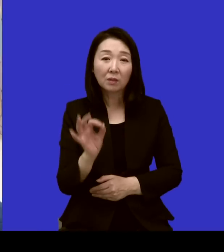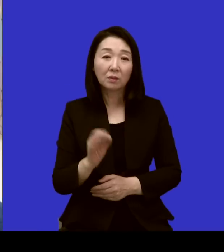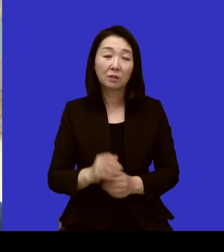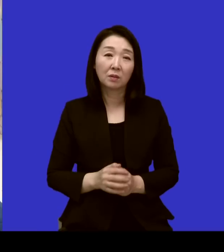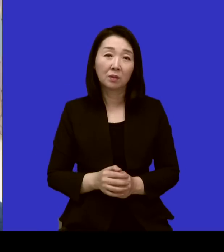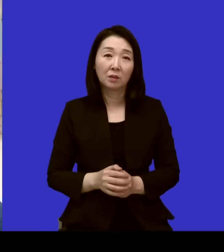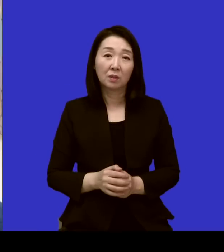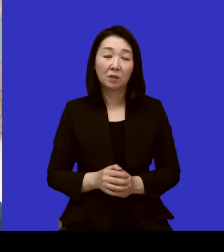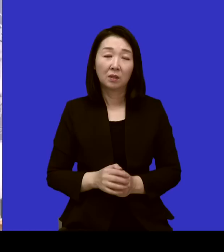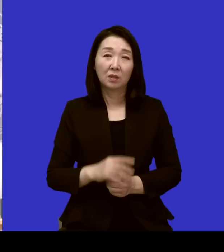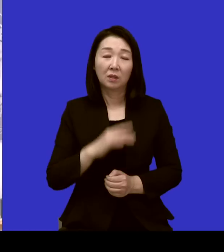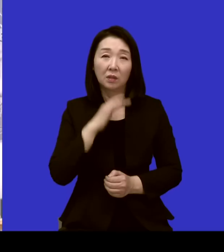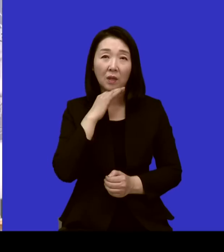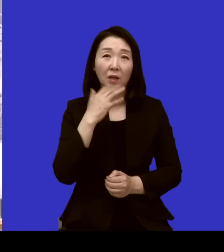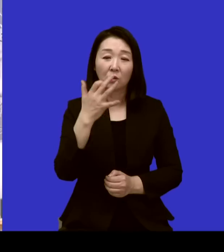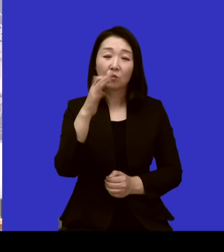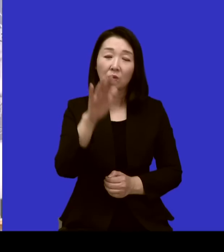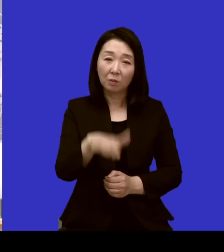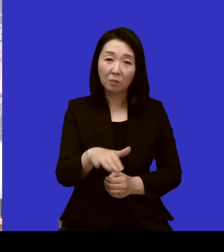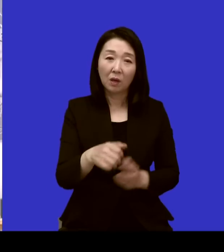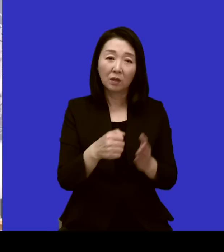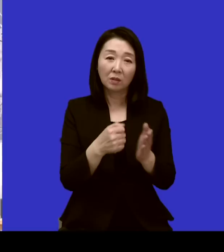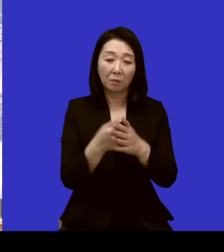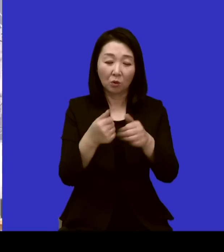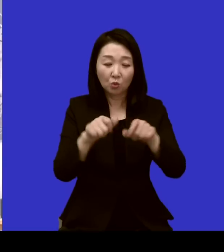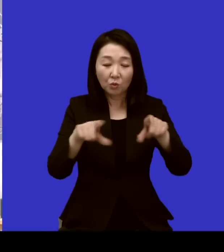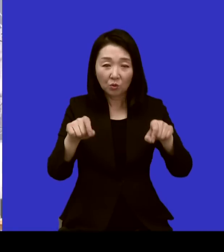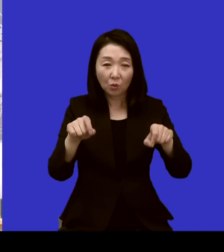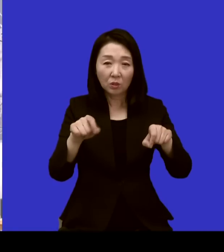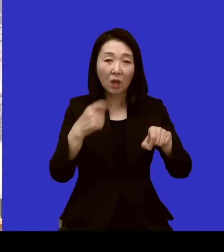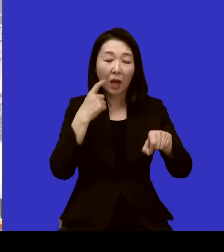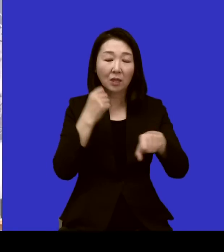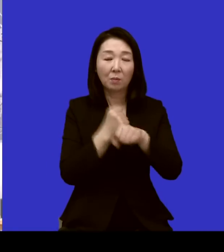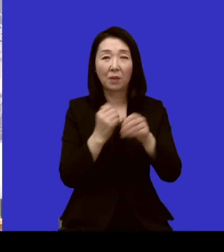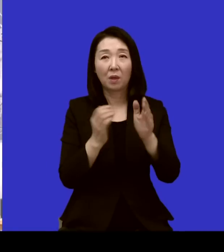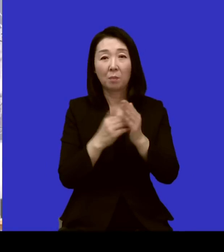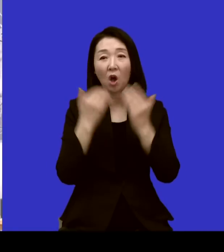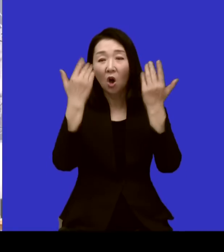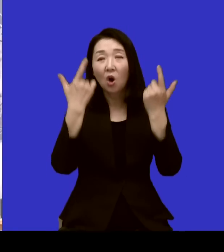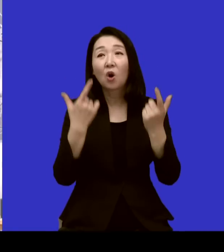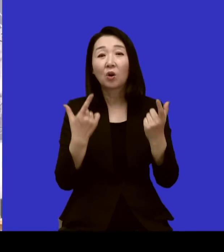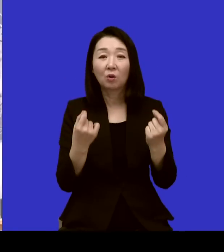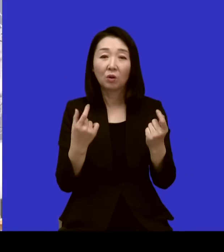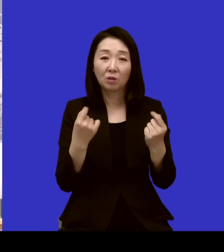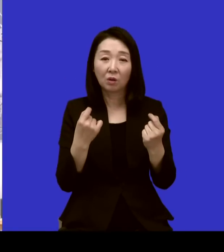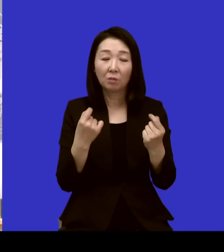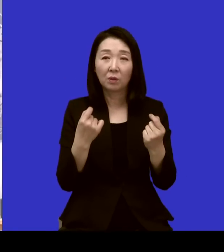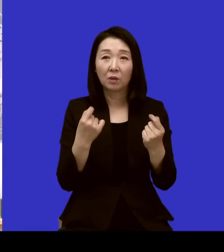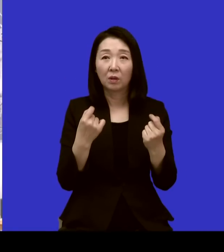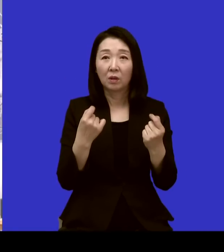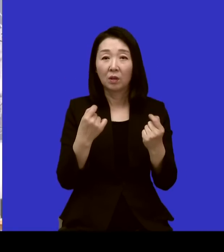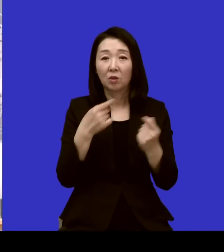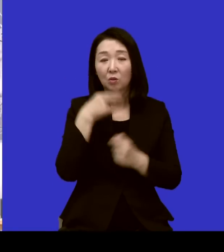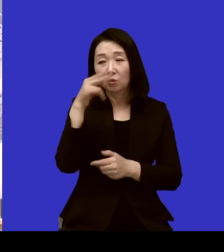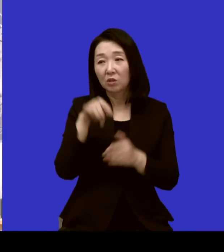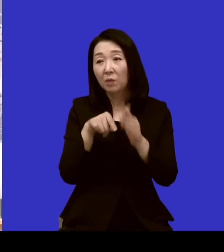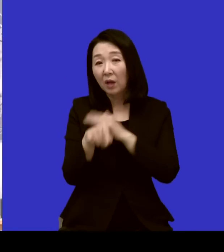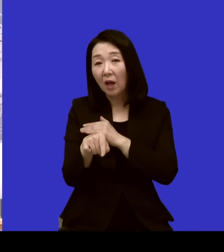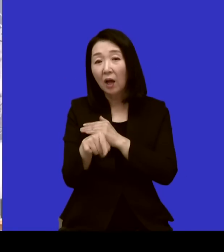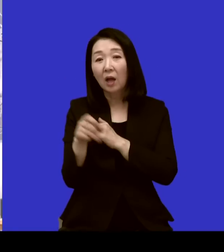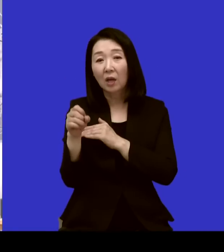이제 미성년자인데 주민등록증을 위조해서 예. 성인인 것처럼 해서 예. 클럽에 이제 투입이 돼서 예.